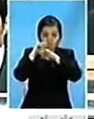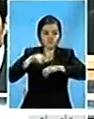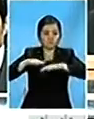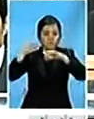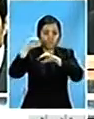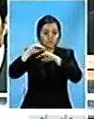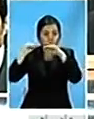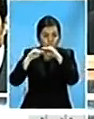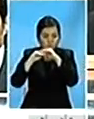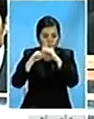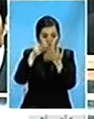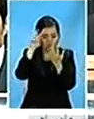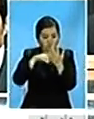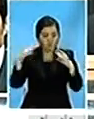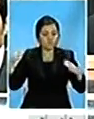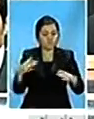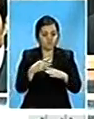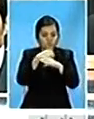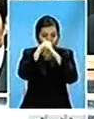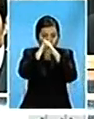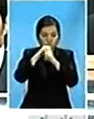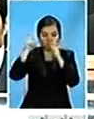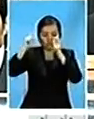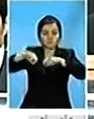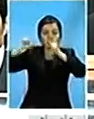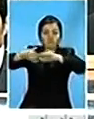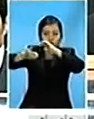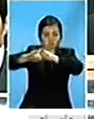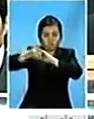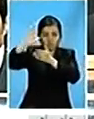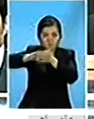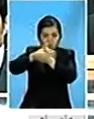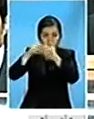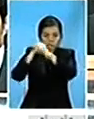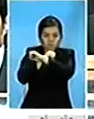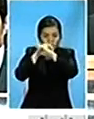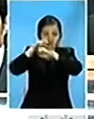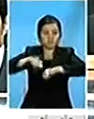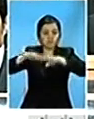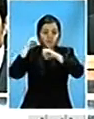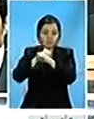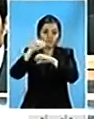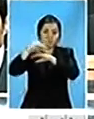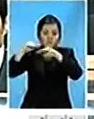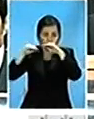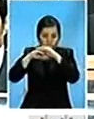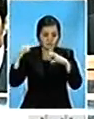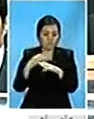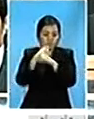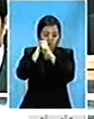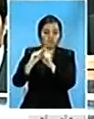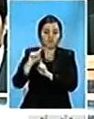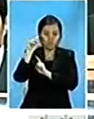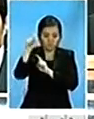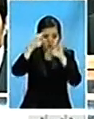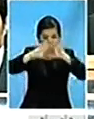ารถสรุปสาระสำคัญของทีวานี้ได้2ประการ1รัฐบาลจะเต